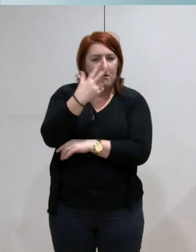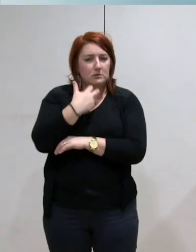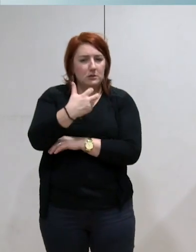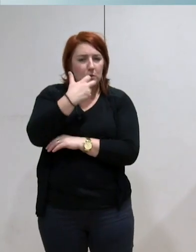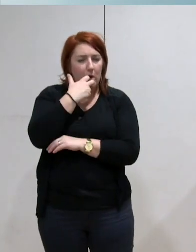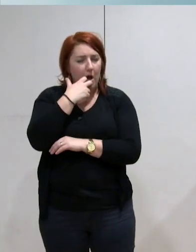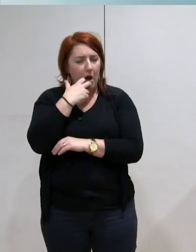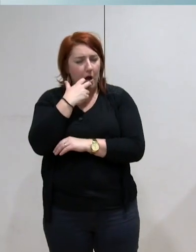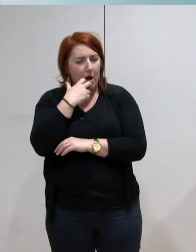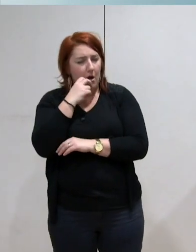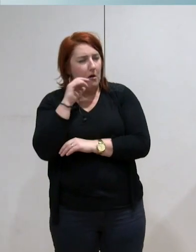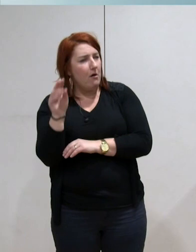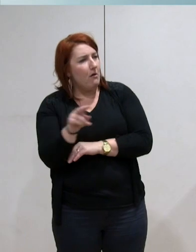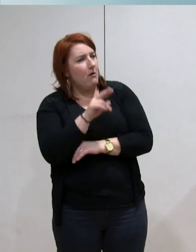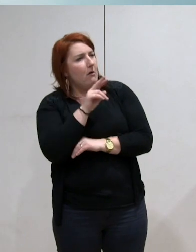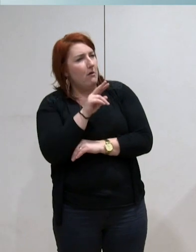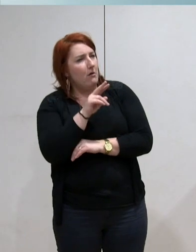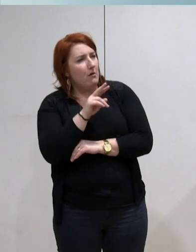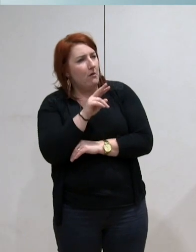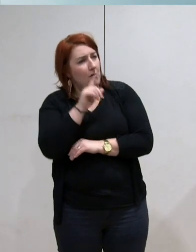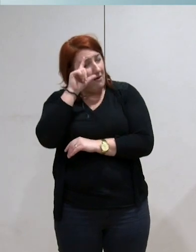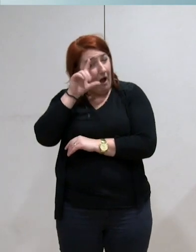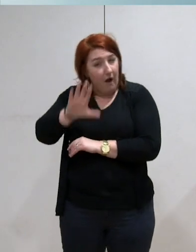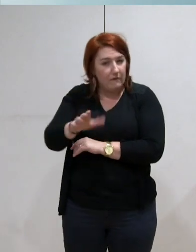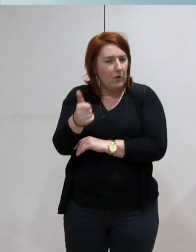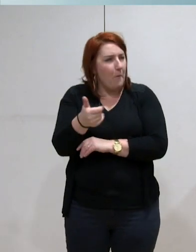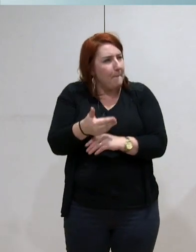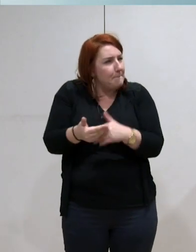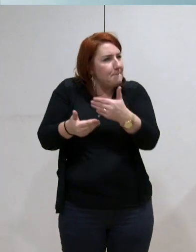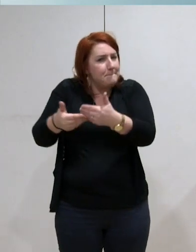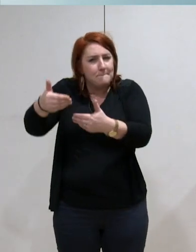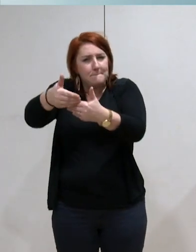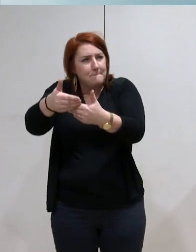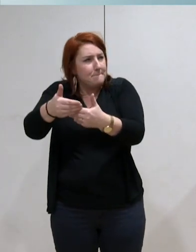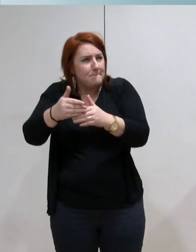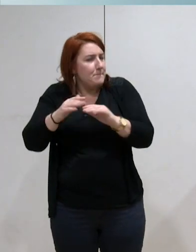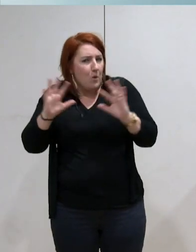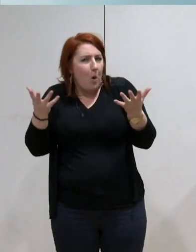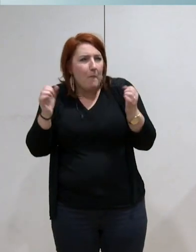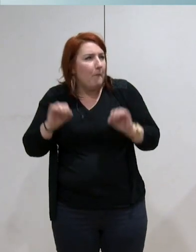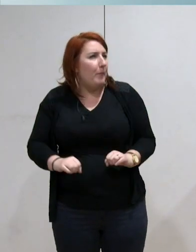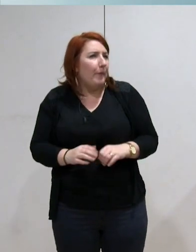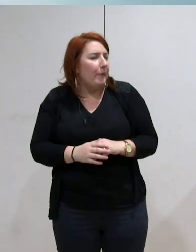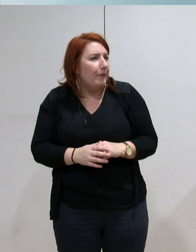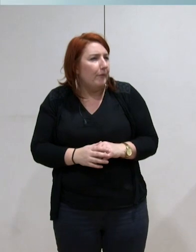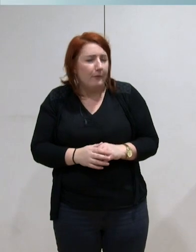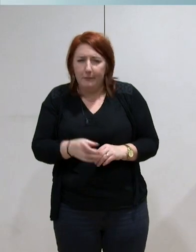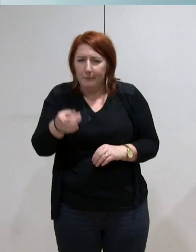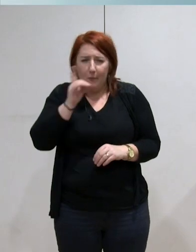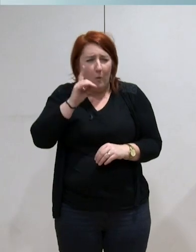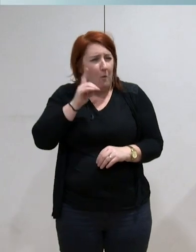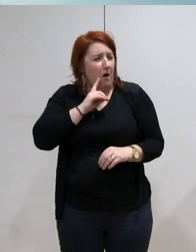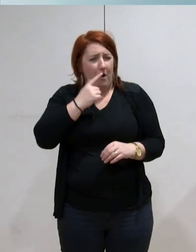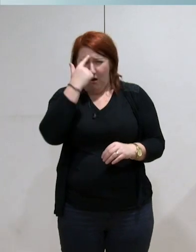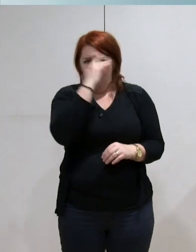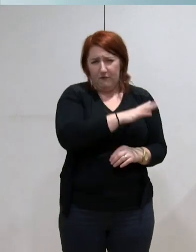forger leur propre opinion quand les divergences sont aussi irréductibles c'est